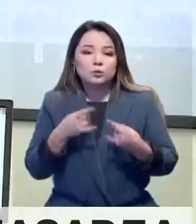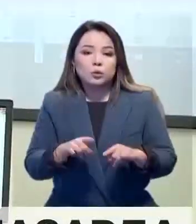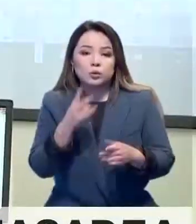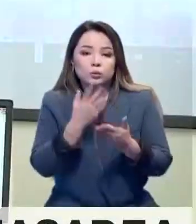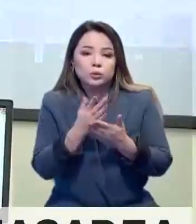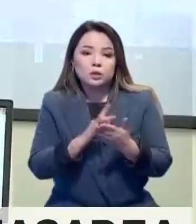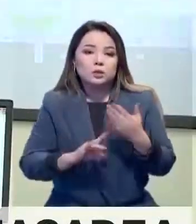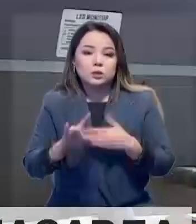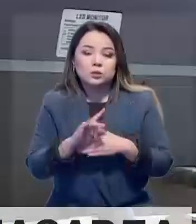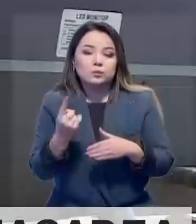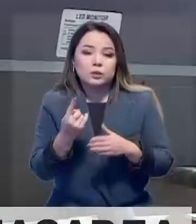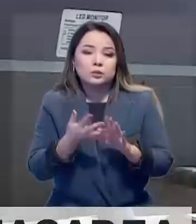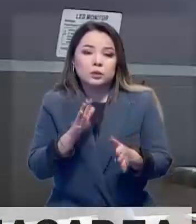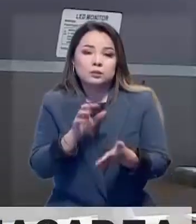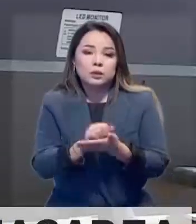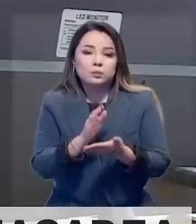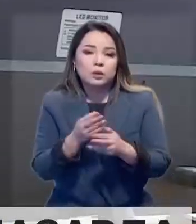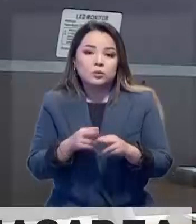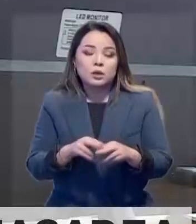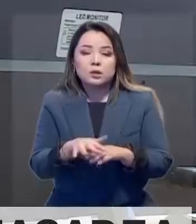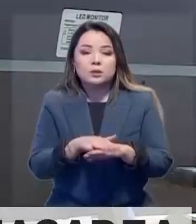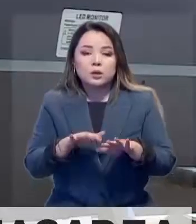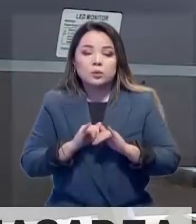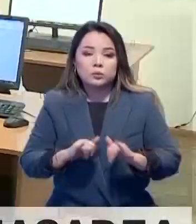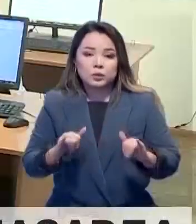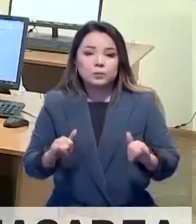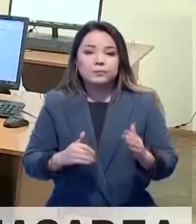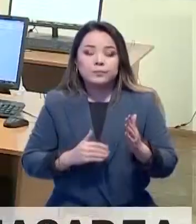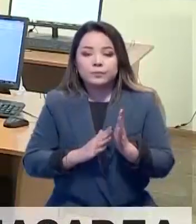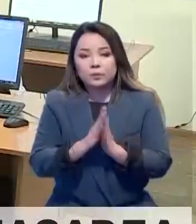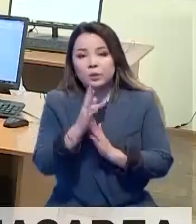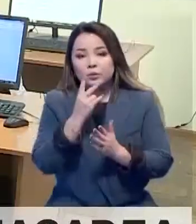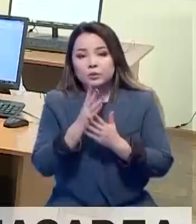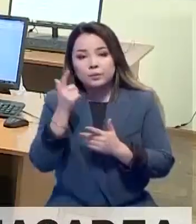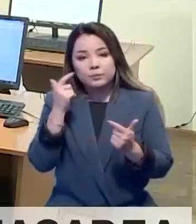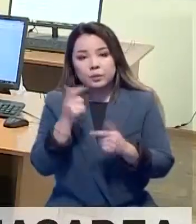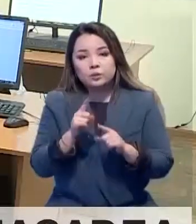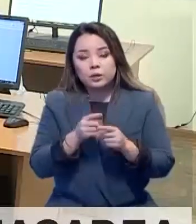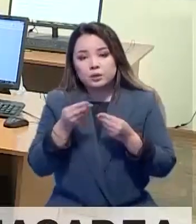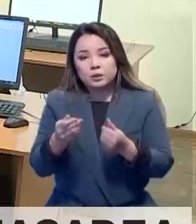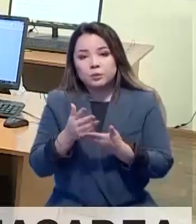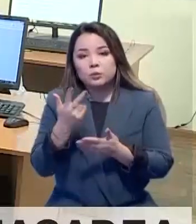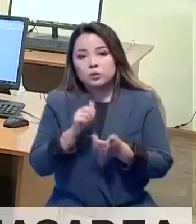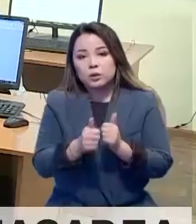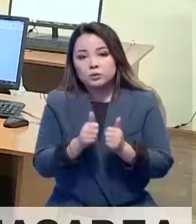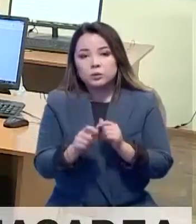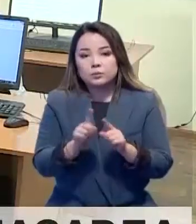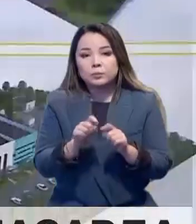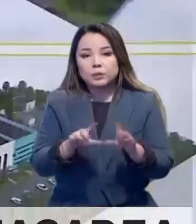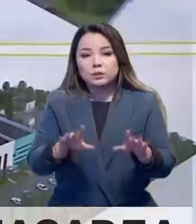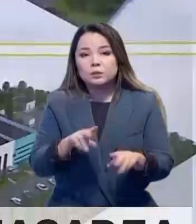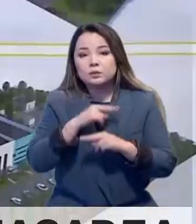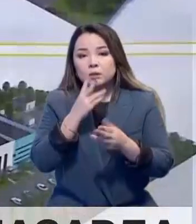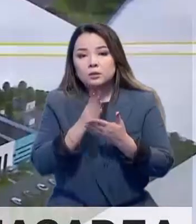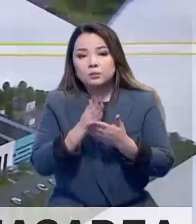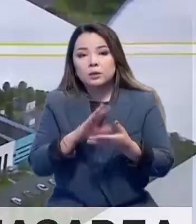көрсеткіші бойынша республикада алдыңғы қатарда. Сондықтан демографиялық өсімнің білім беру саласына да әсері бар. Өңірде үш ауысымды мектеп мәселесі өзекті.